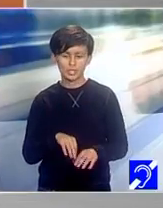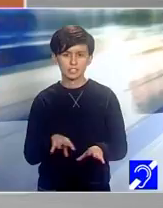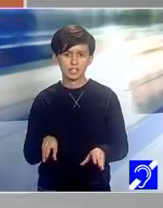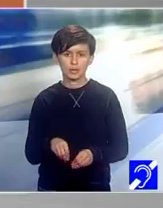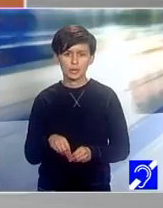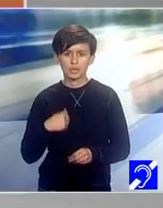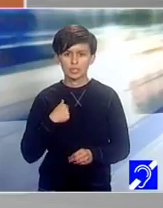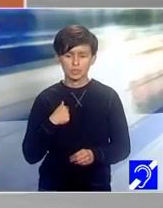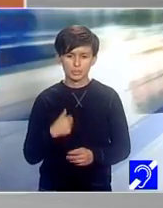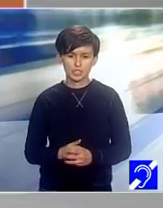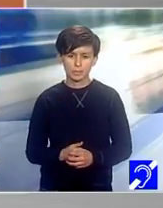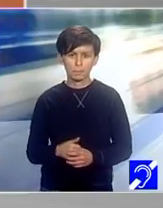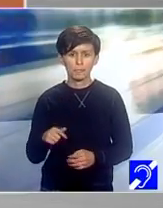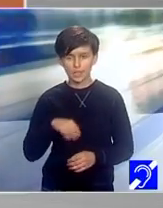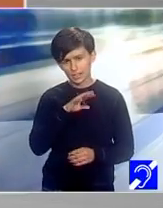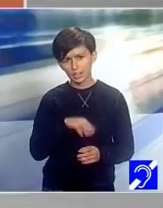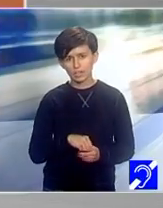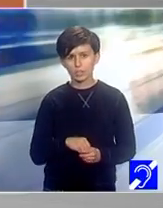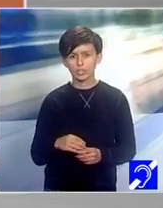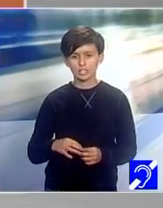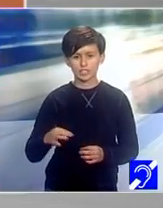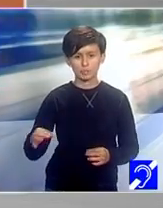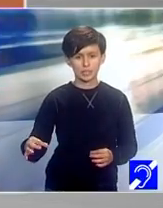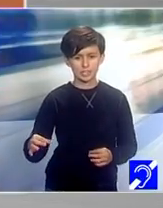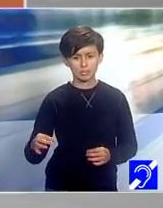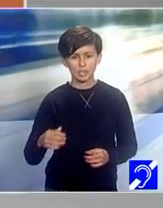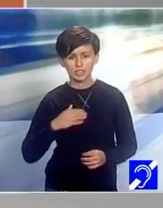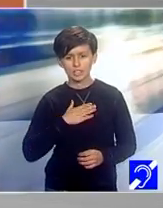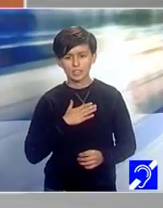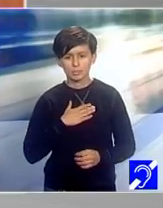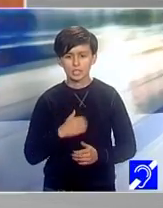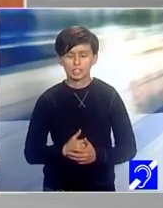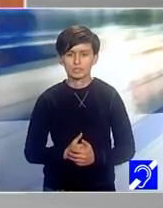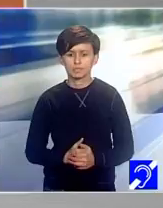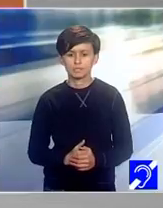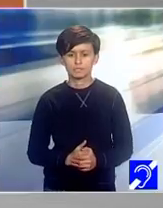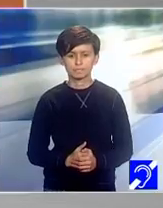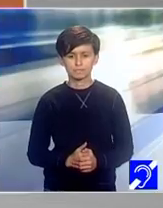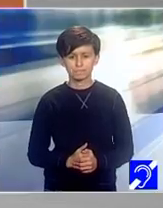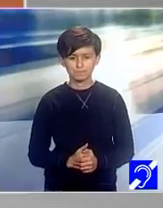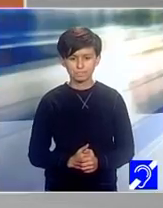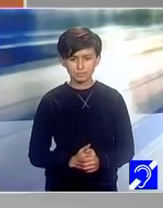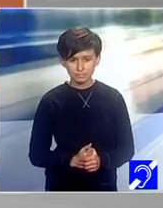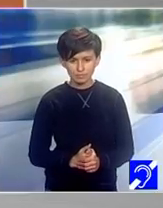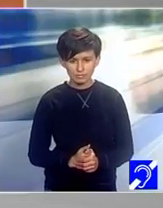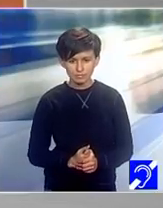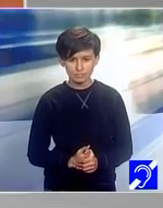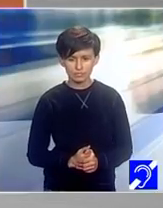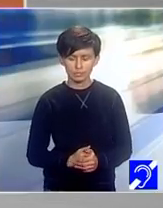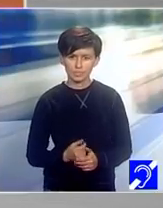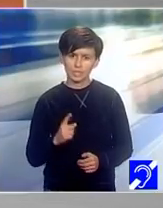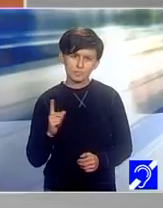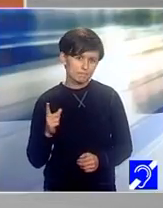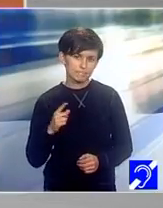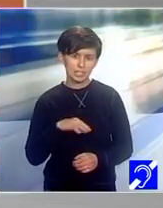Că stau departe de mine. În Ungaria? Nu, în Ungaria, în România. Dar nu e la